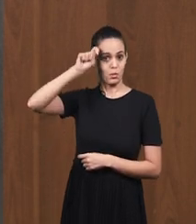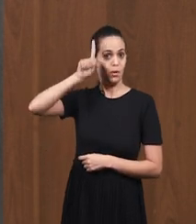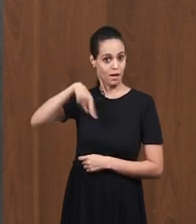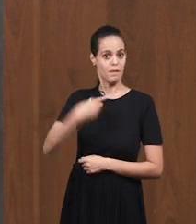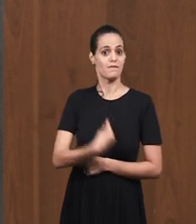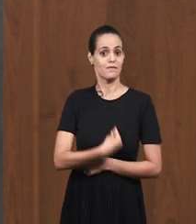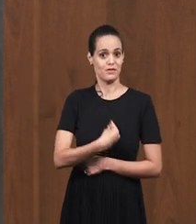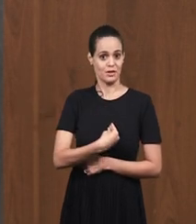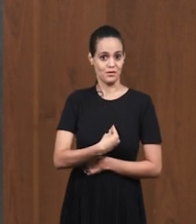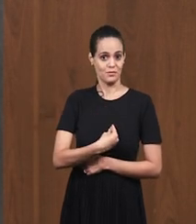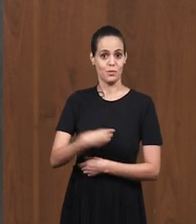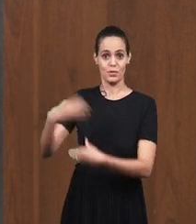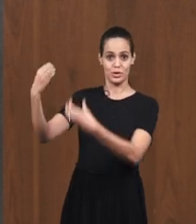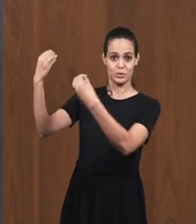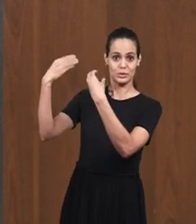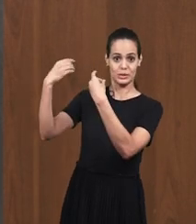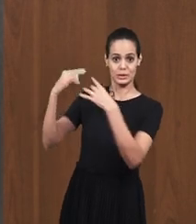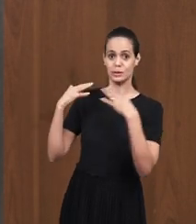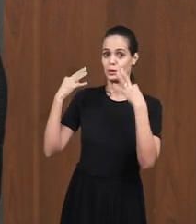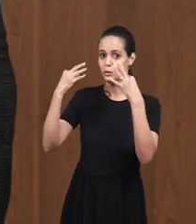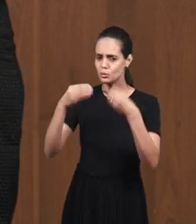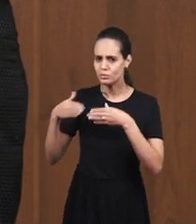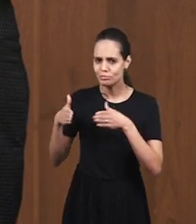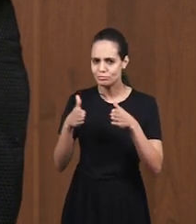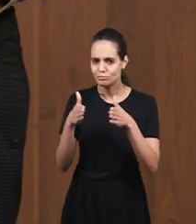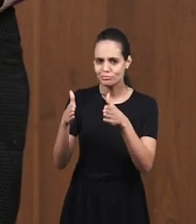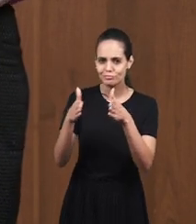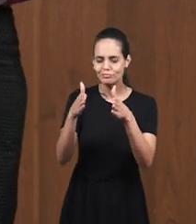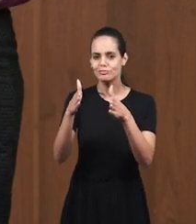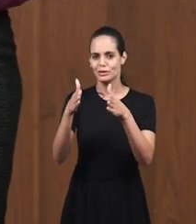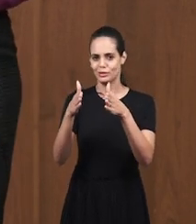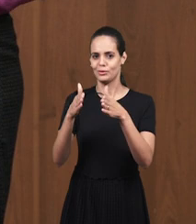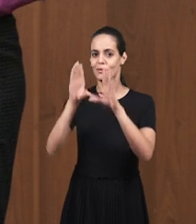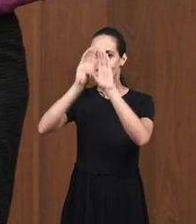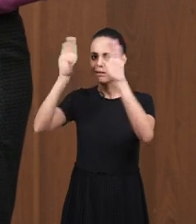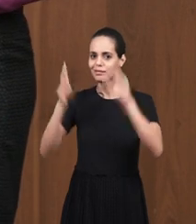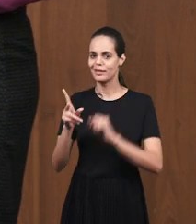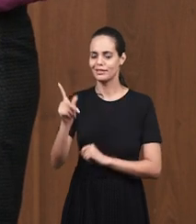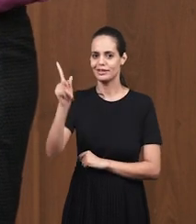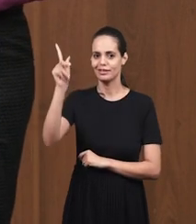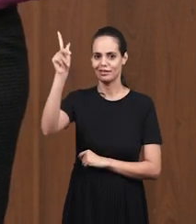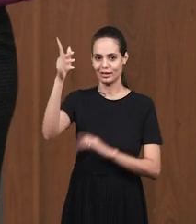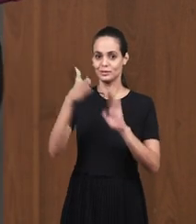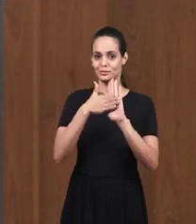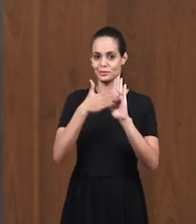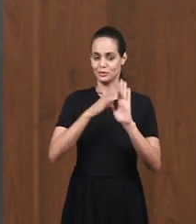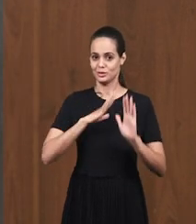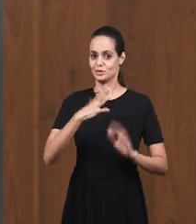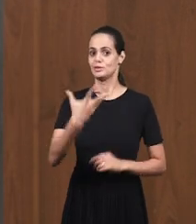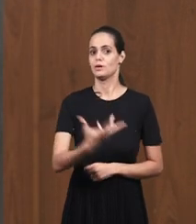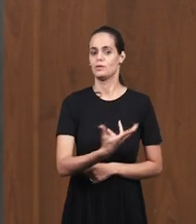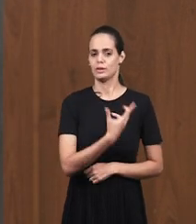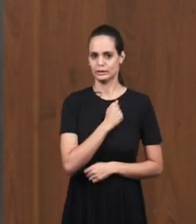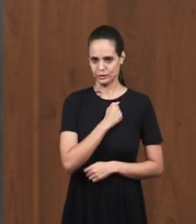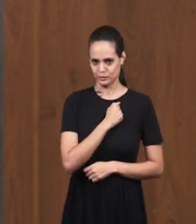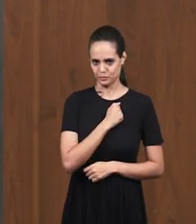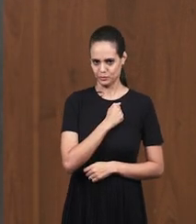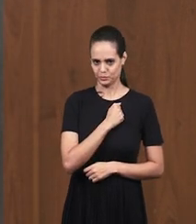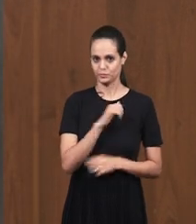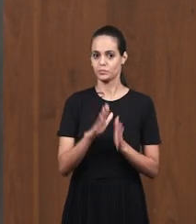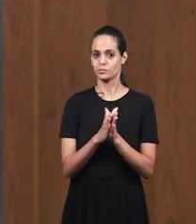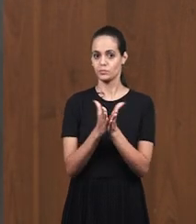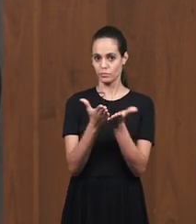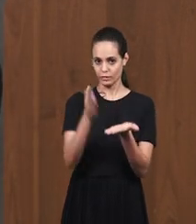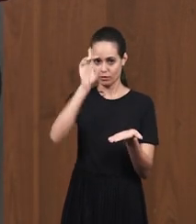est vivant, il nous enseigne le chemin de l'éternité, le projet de salut. Donc, regardez bien, l'auteur